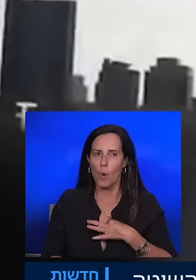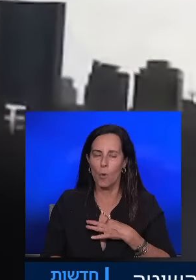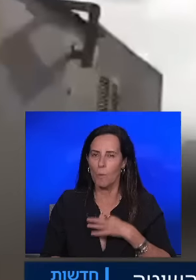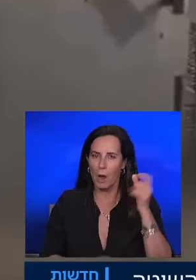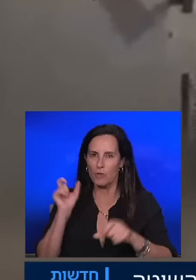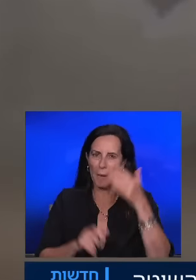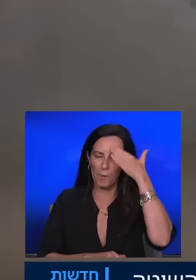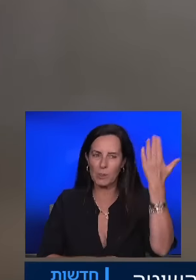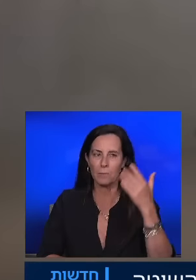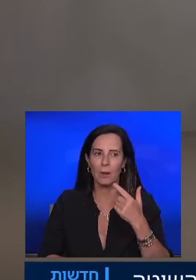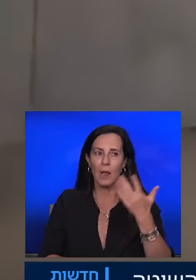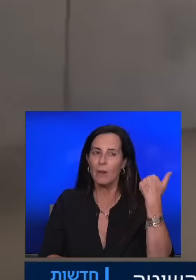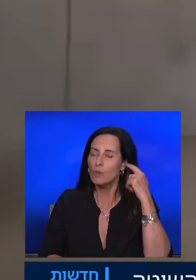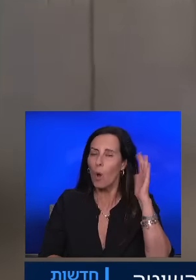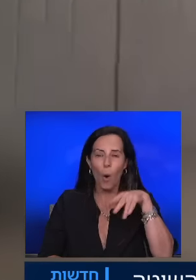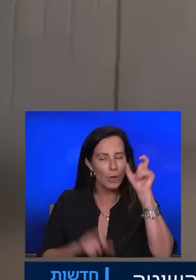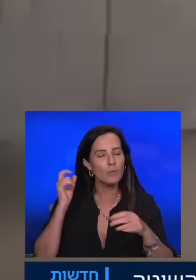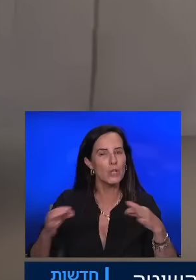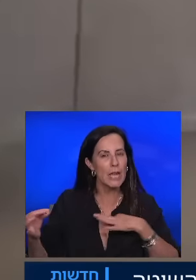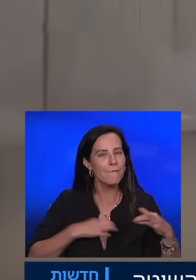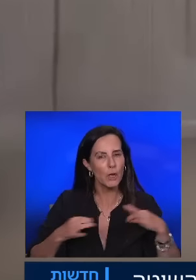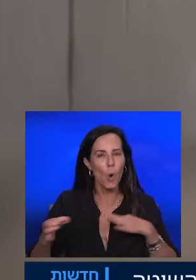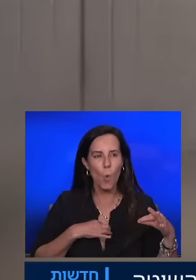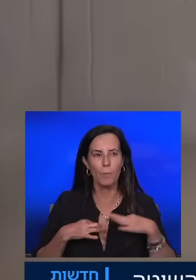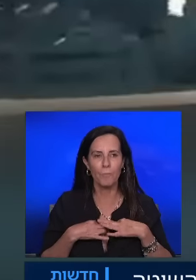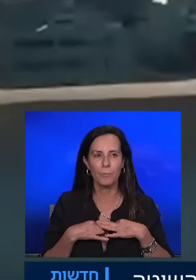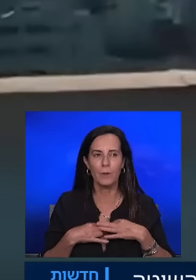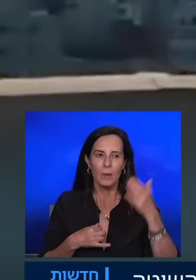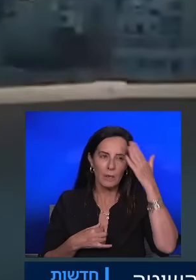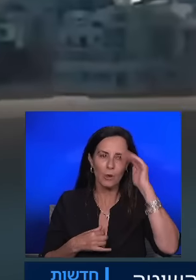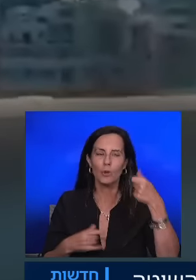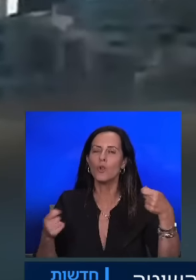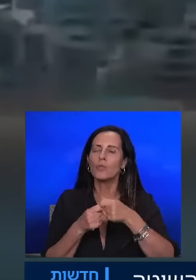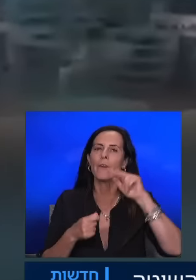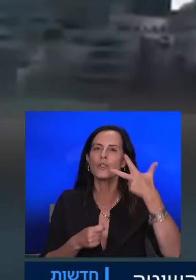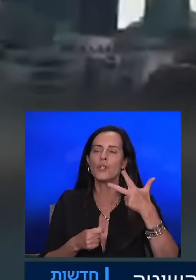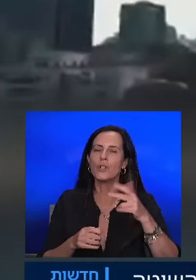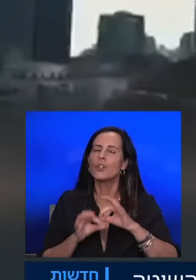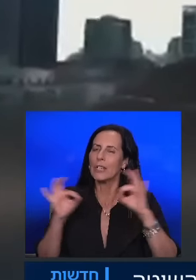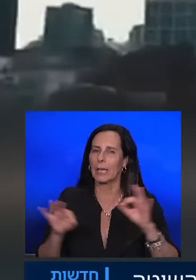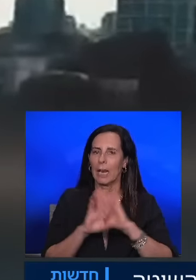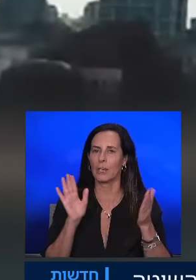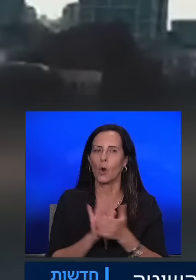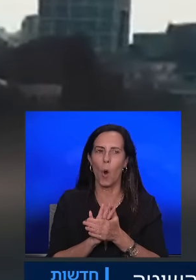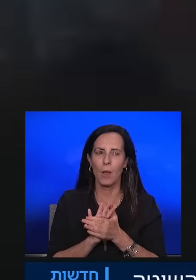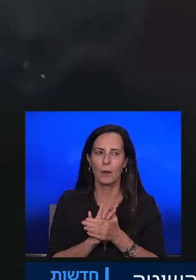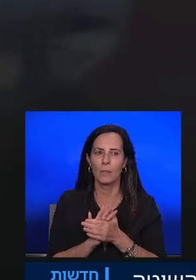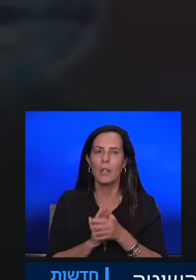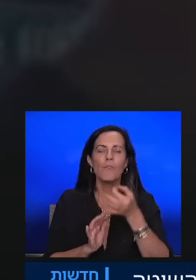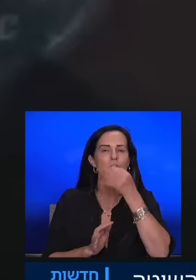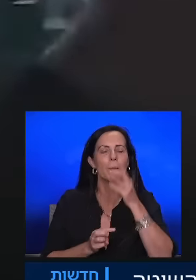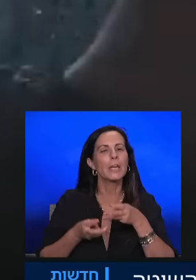הרשת. לפני שתשמעו גם את הנפגעים האחרים, תכירו קודם את השותף השלישי שהניע את הכל ושכלל את